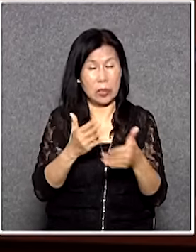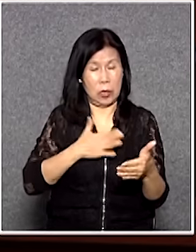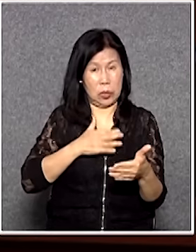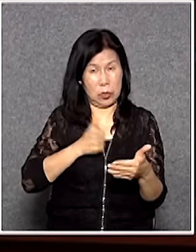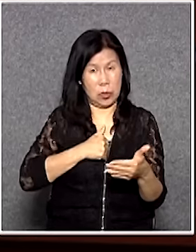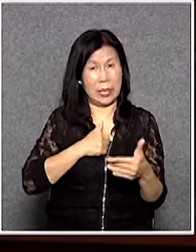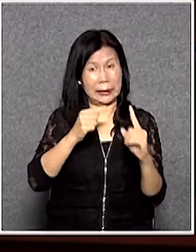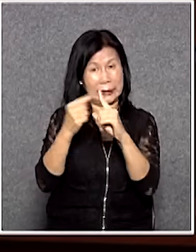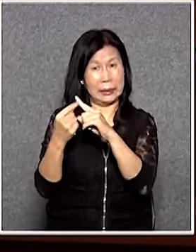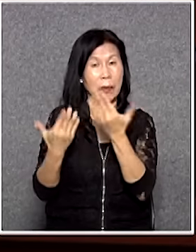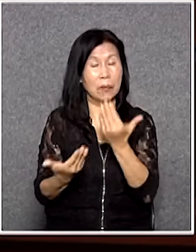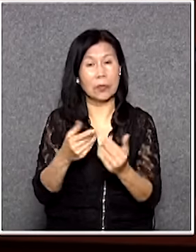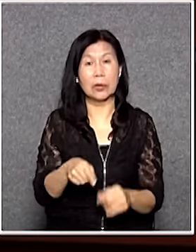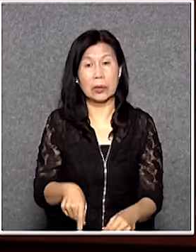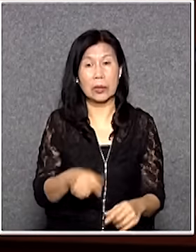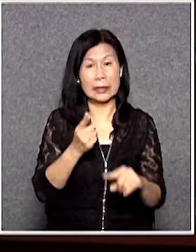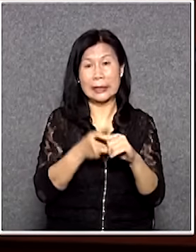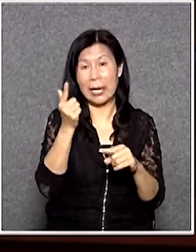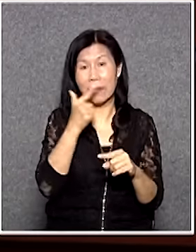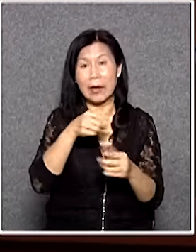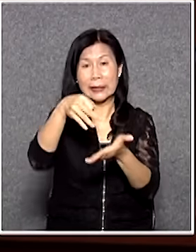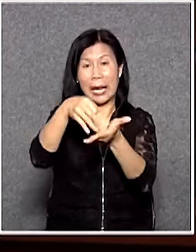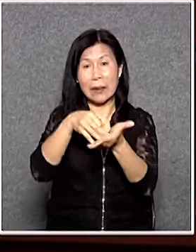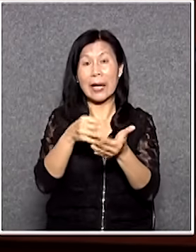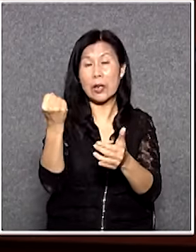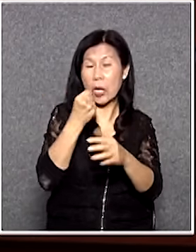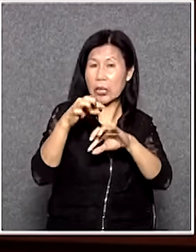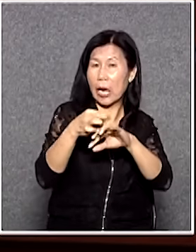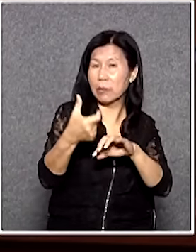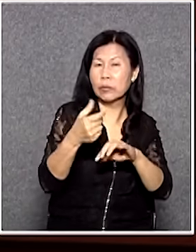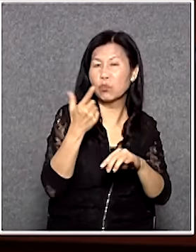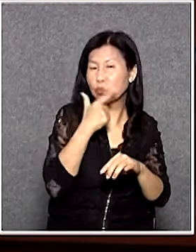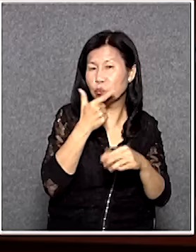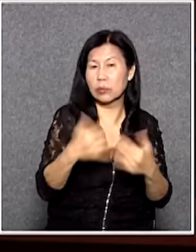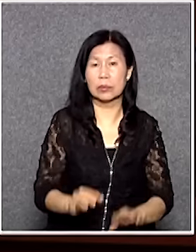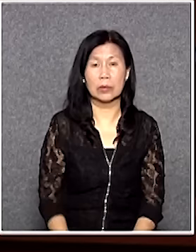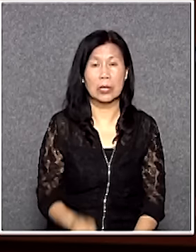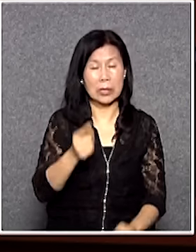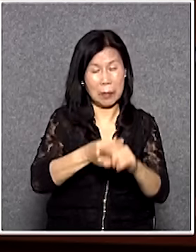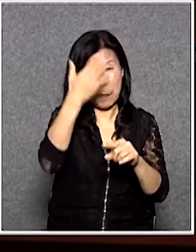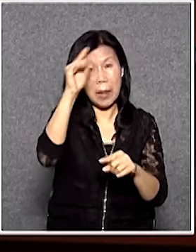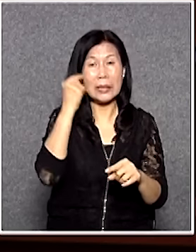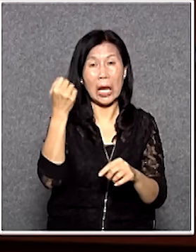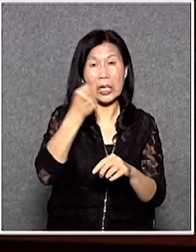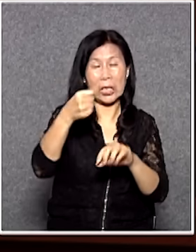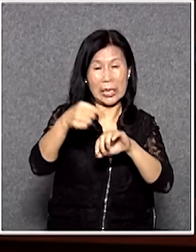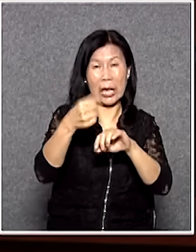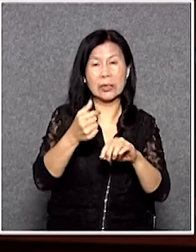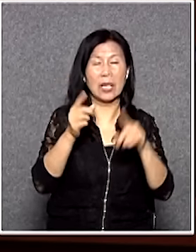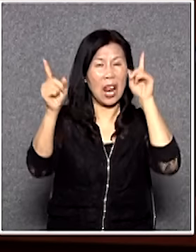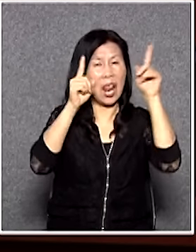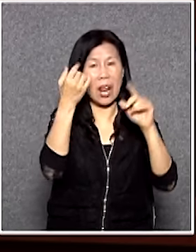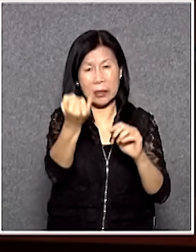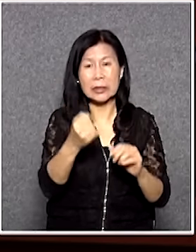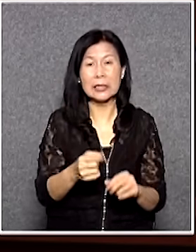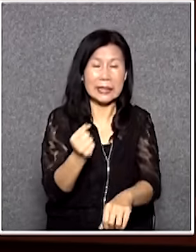成员很可能本来就不希望参加这个强积金计划，知道这个制度非常之荒谬，将